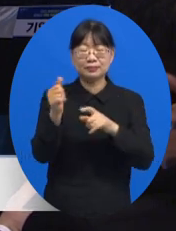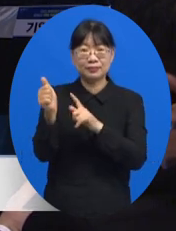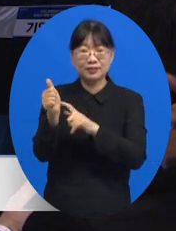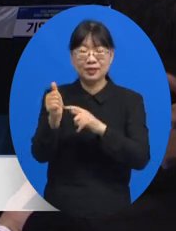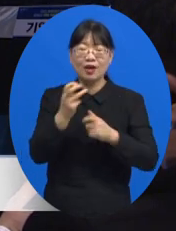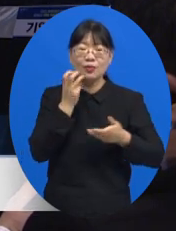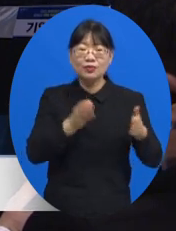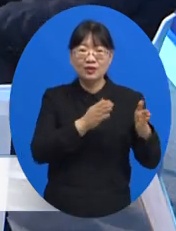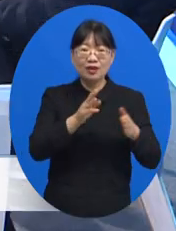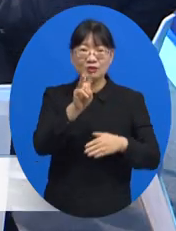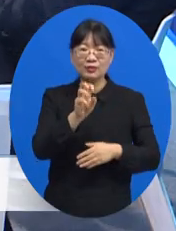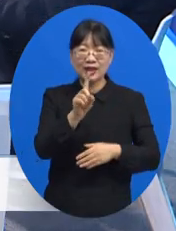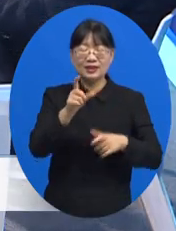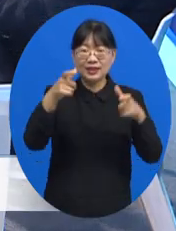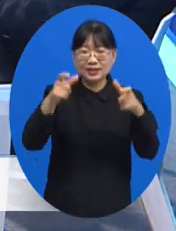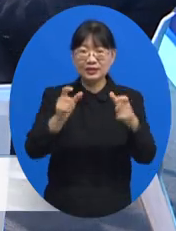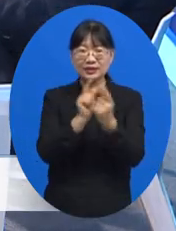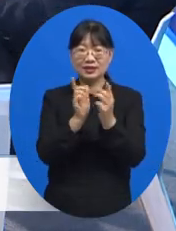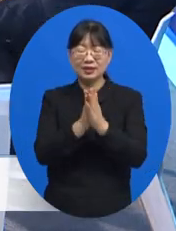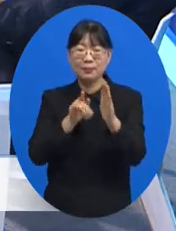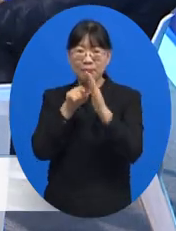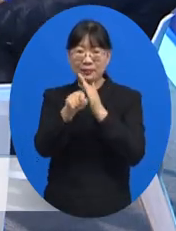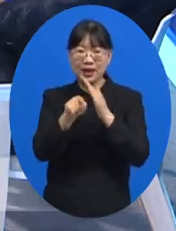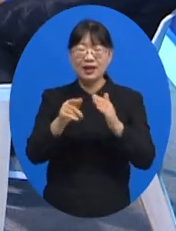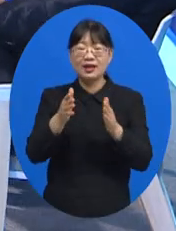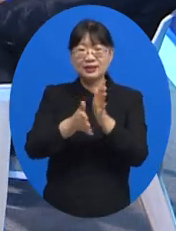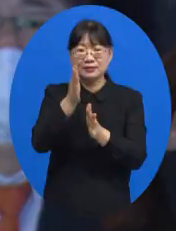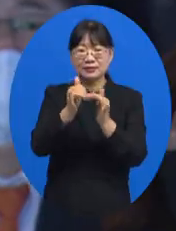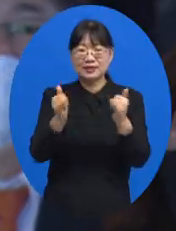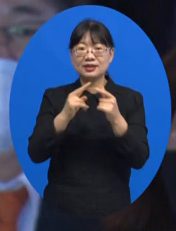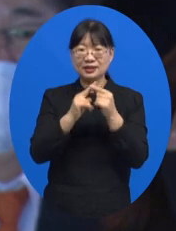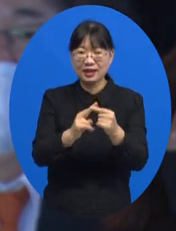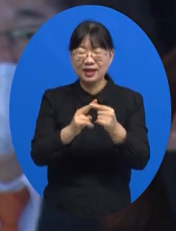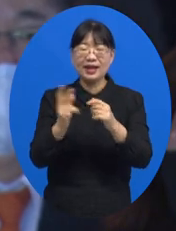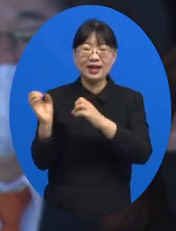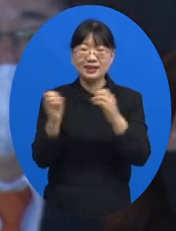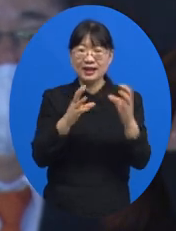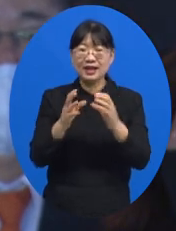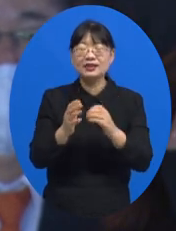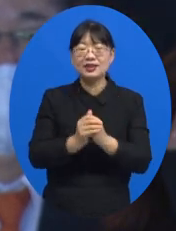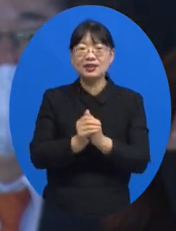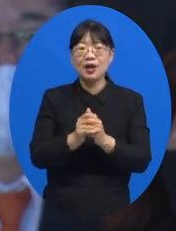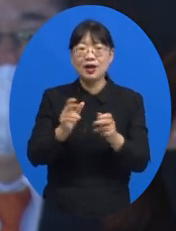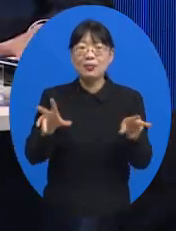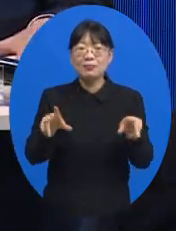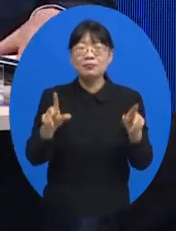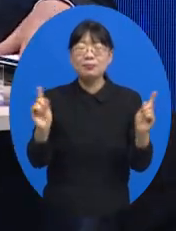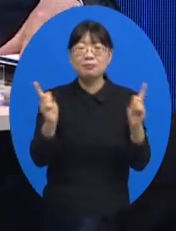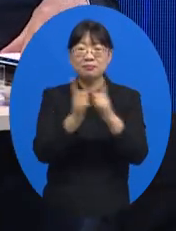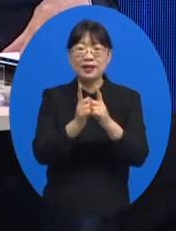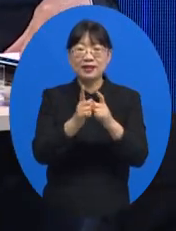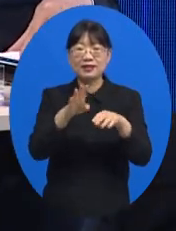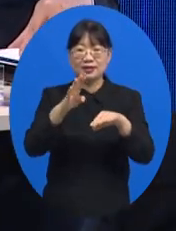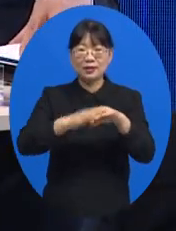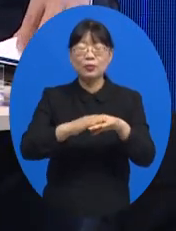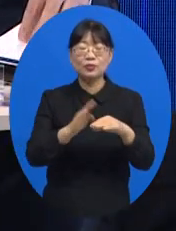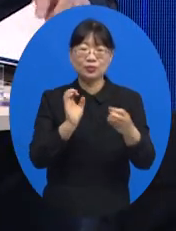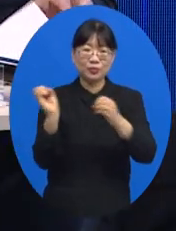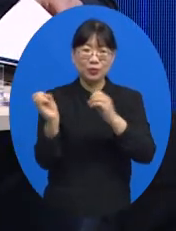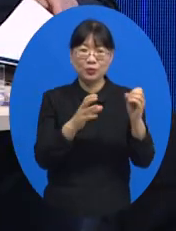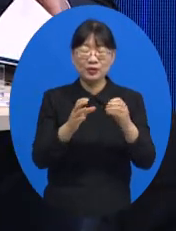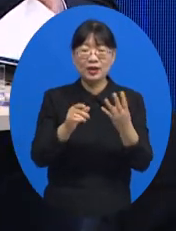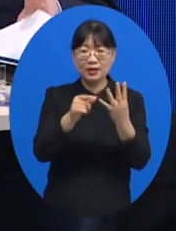경기지사가 경기도 31개 시군을 직접 찾아가 시민들과 이야기 나누는 맞선 토크네 번째로 찾은